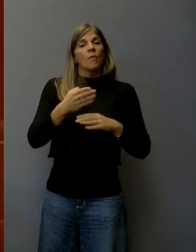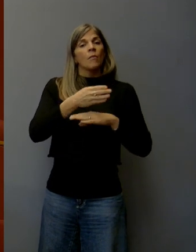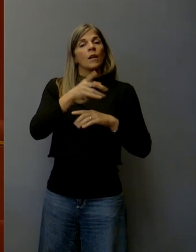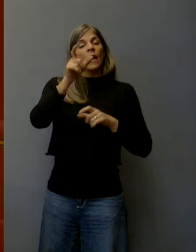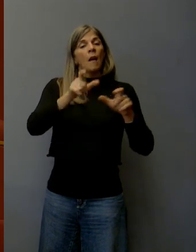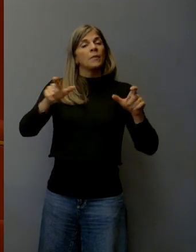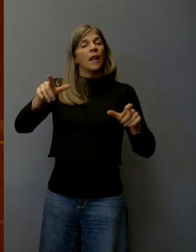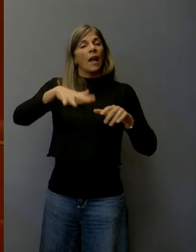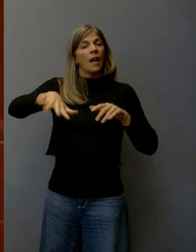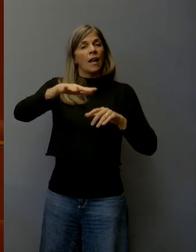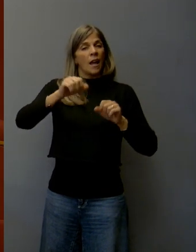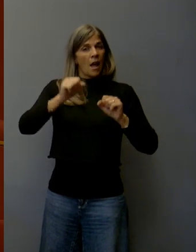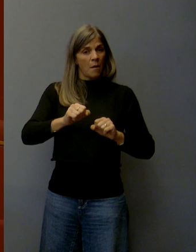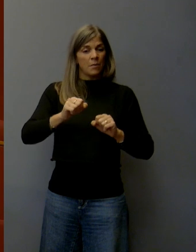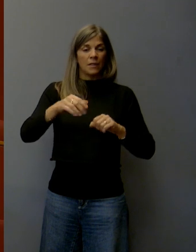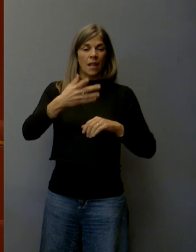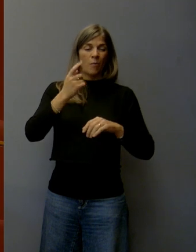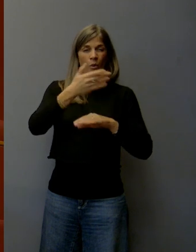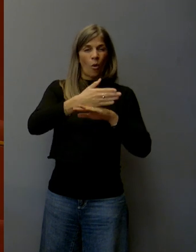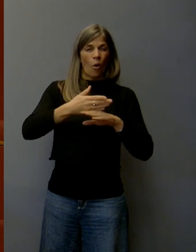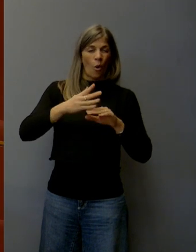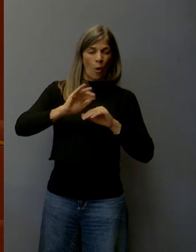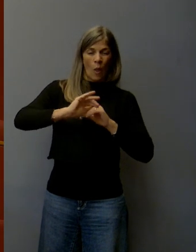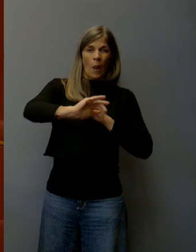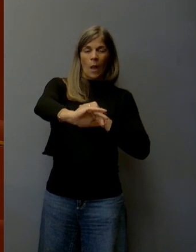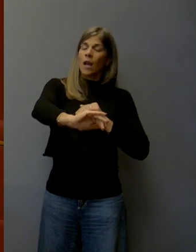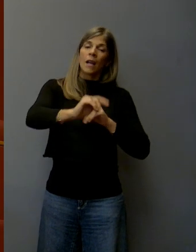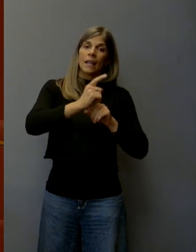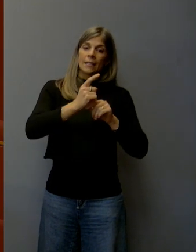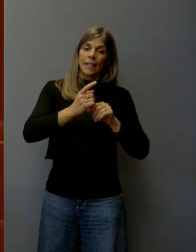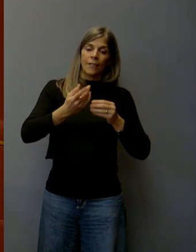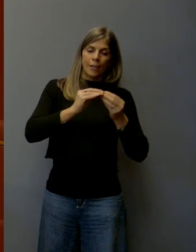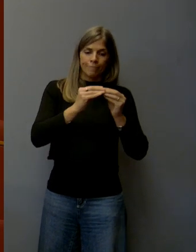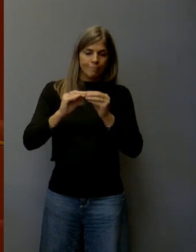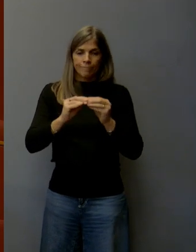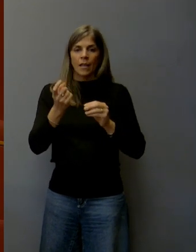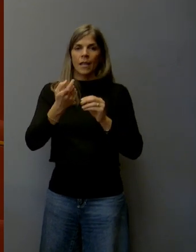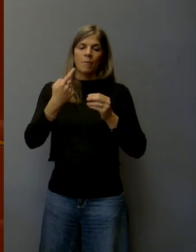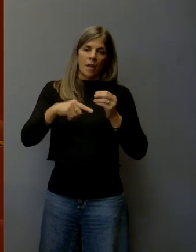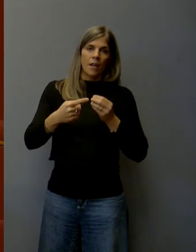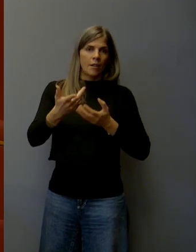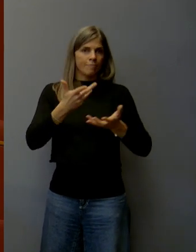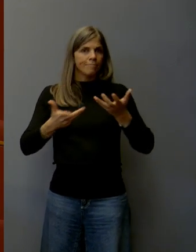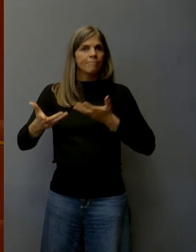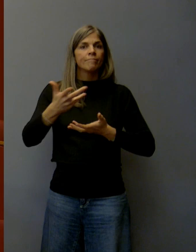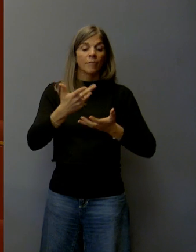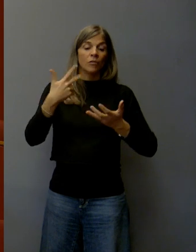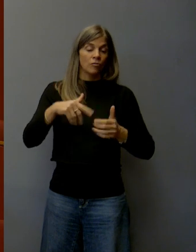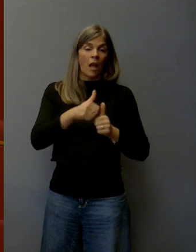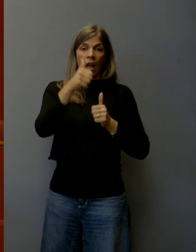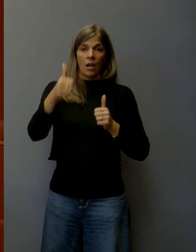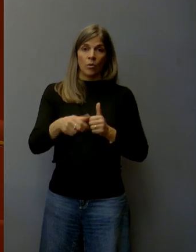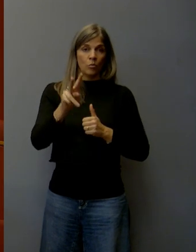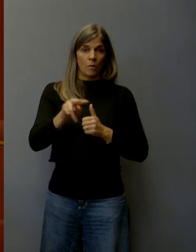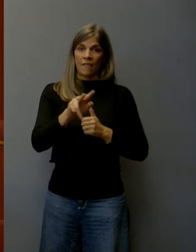di quella zona e questi lavori vengano messi a realizzazione già nel 2023 quindi